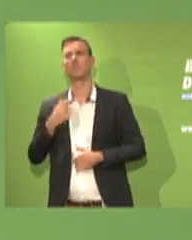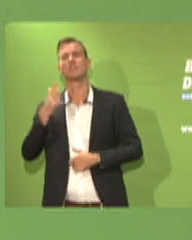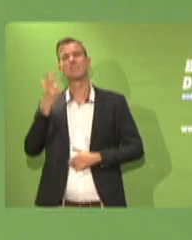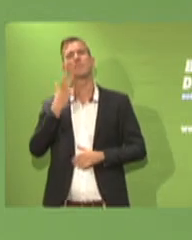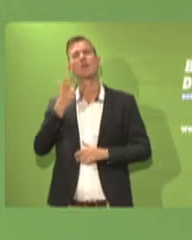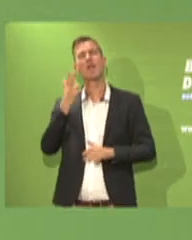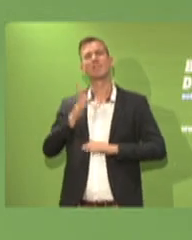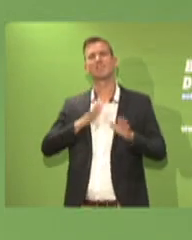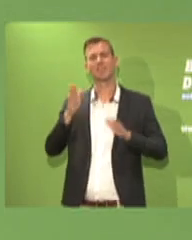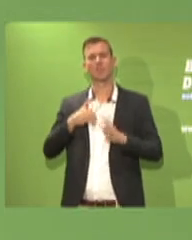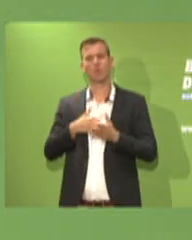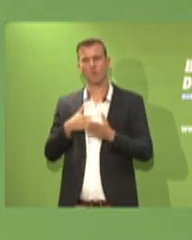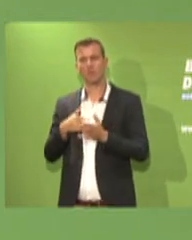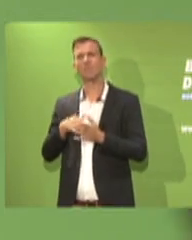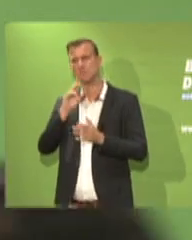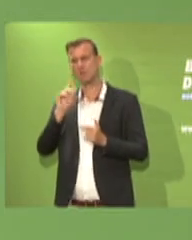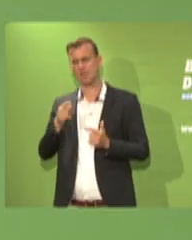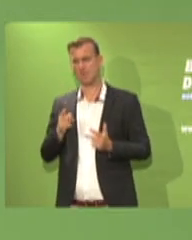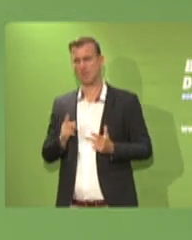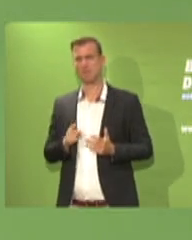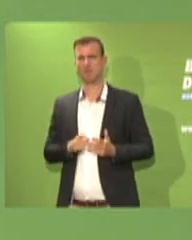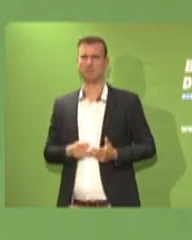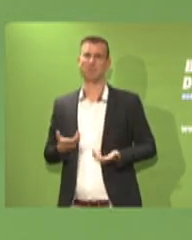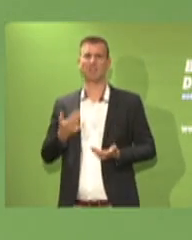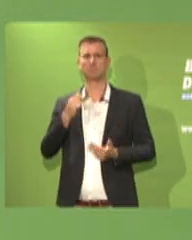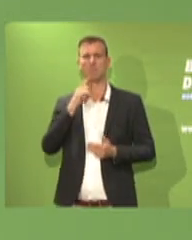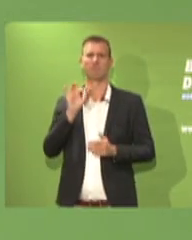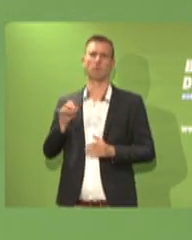bürokratischen Hürden abbauen, die ihnen zurzeit noch in den Weg gestellt werden.